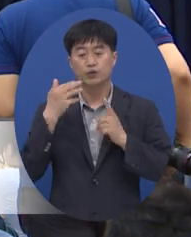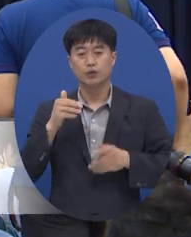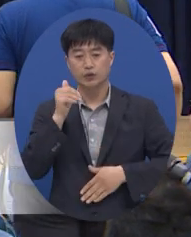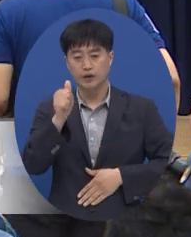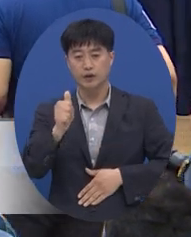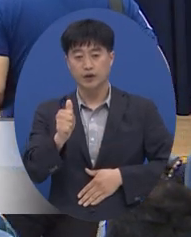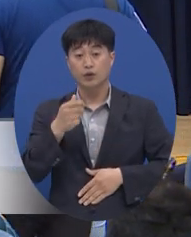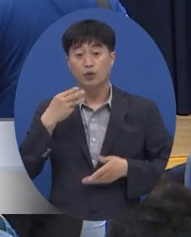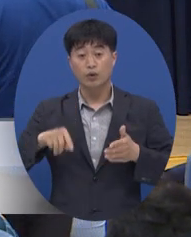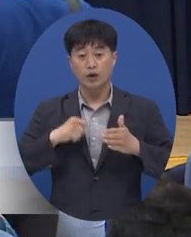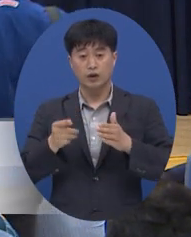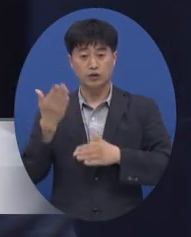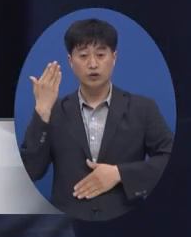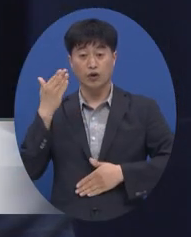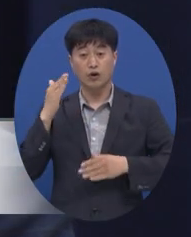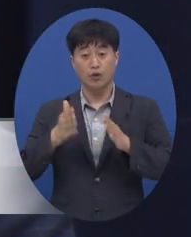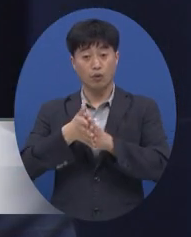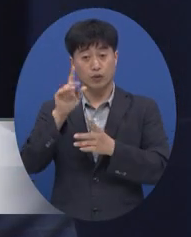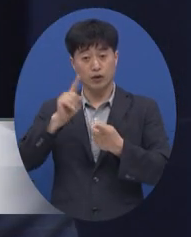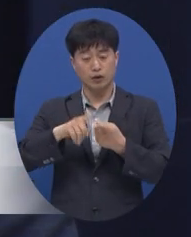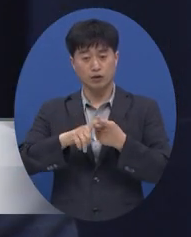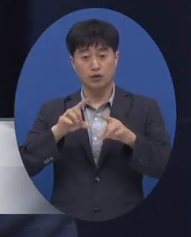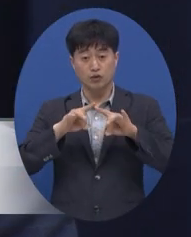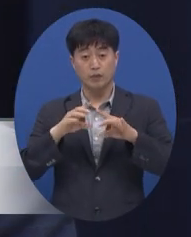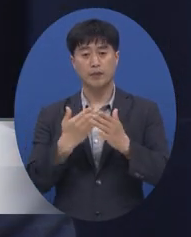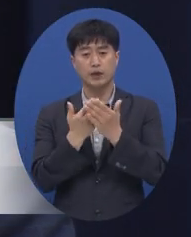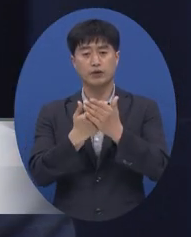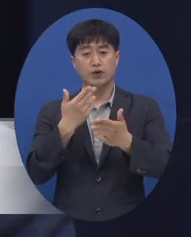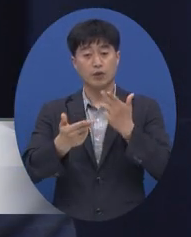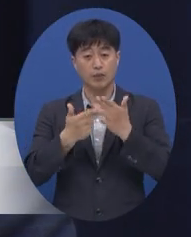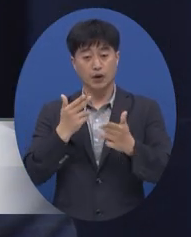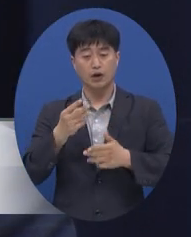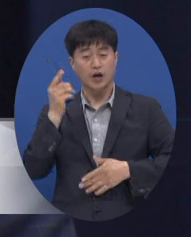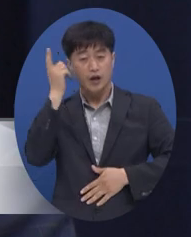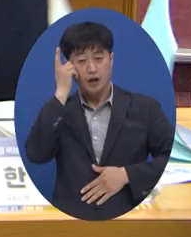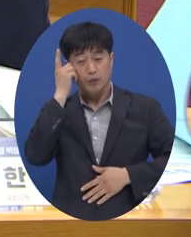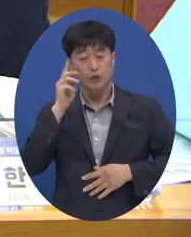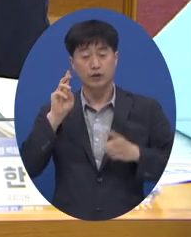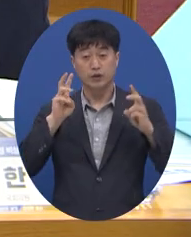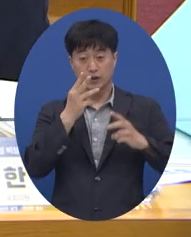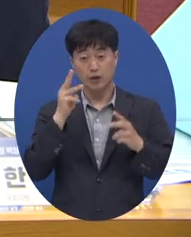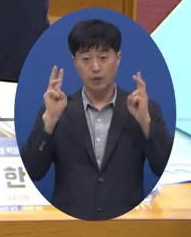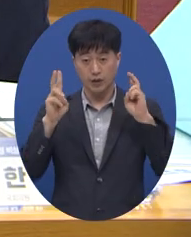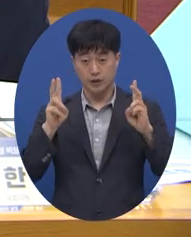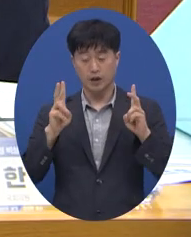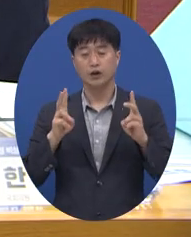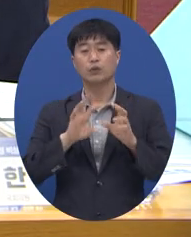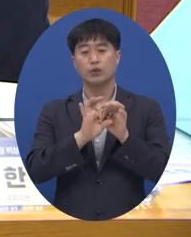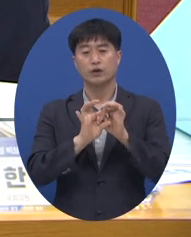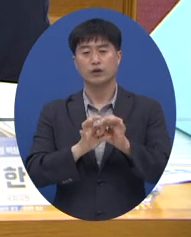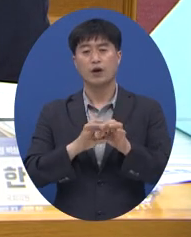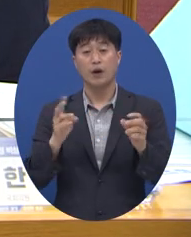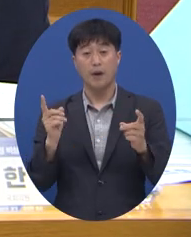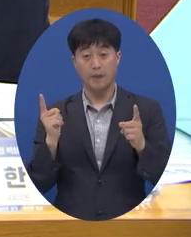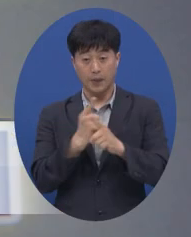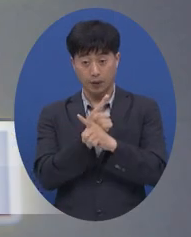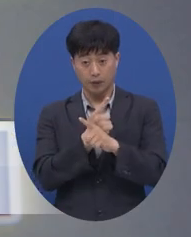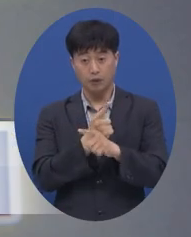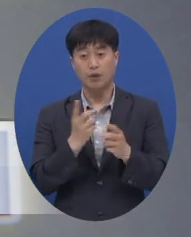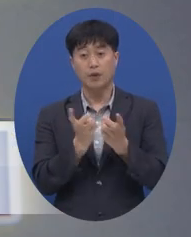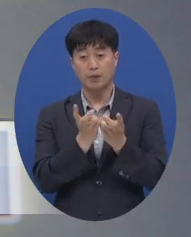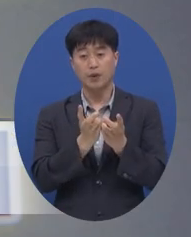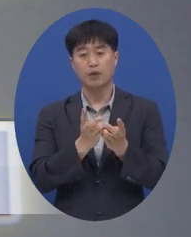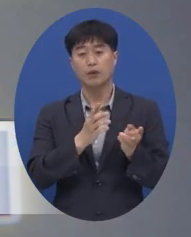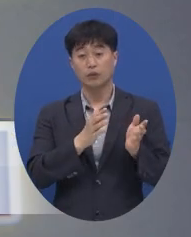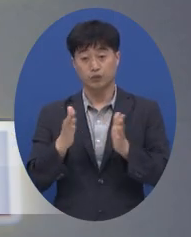지사는 경기도 의 기존 건물의 대해선 전파 진흥 협회 와 통신 3사의 도움을 받아 개선책을 마련했다 며 신축 건물에 적용될